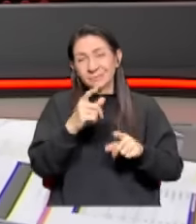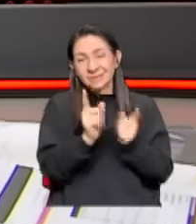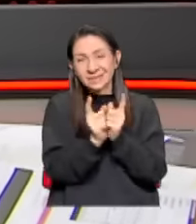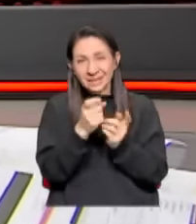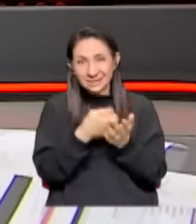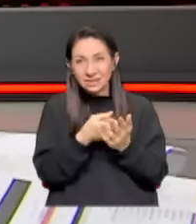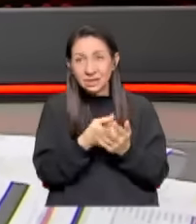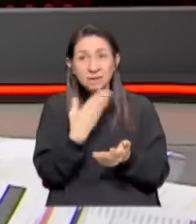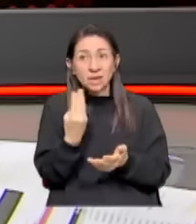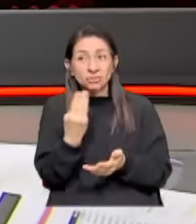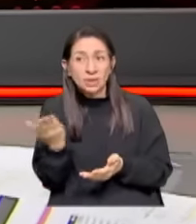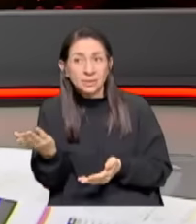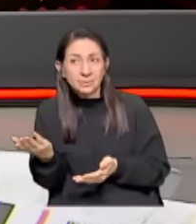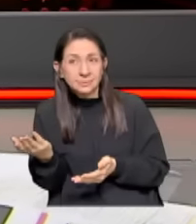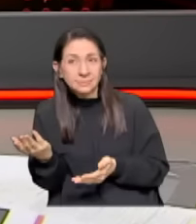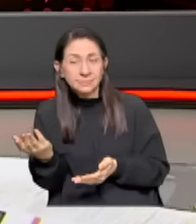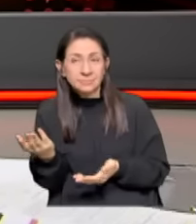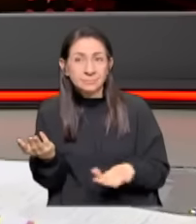Gençler.